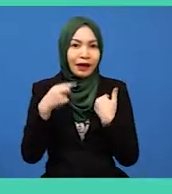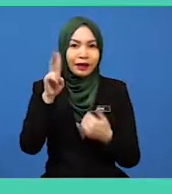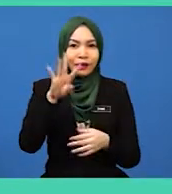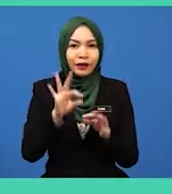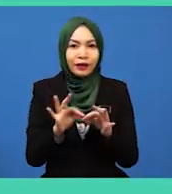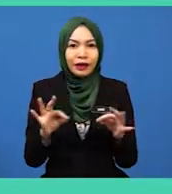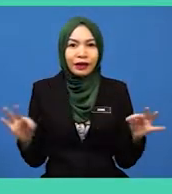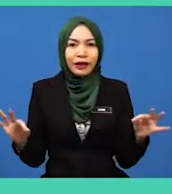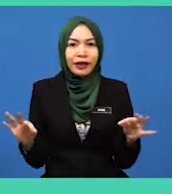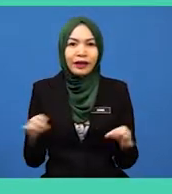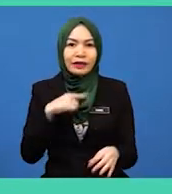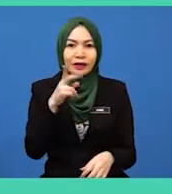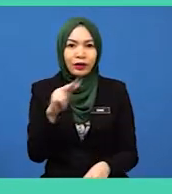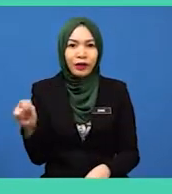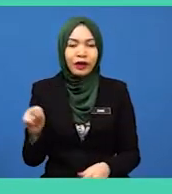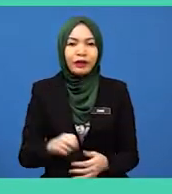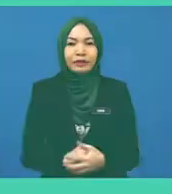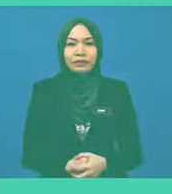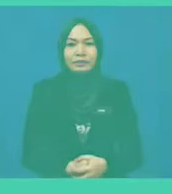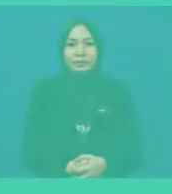ayat seruan.